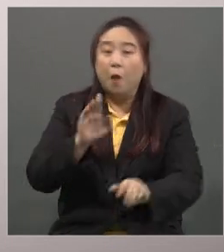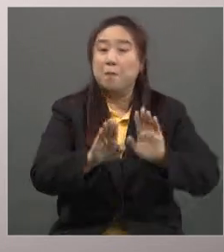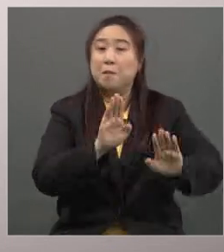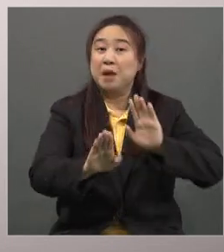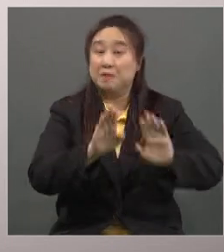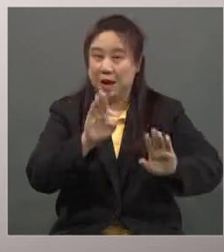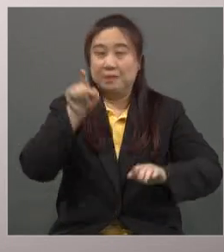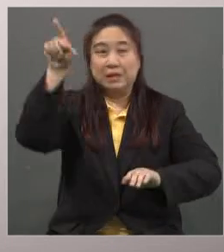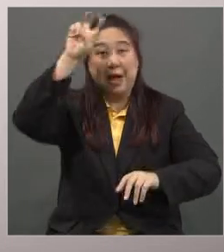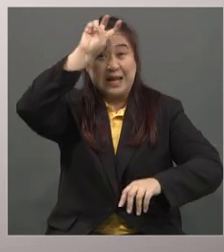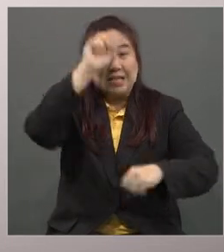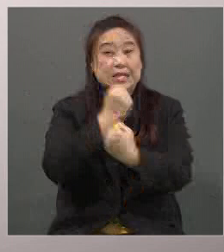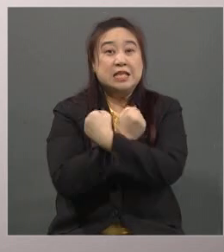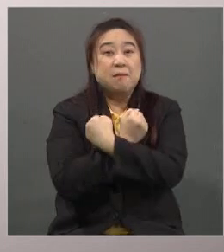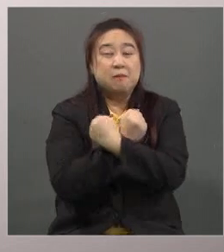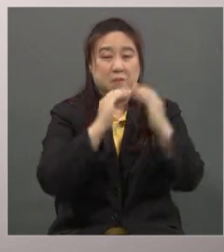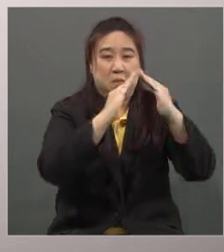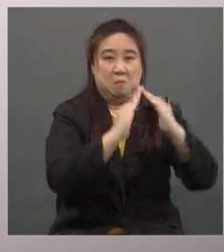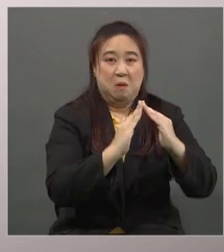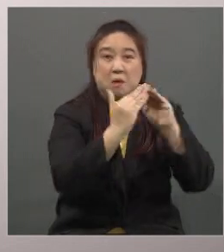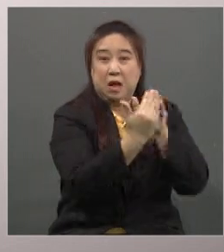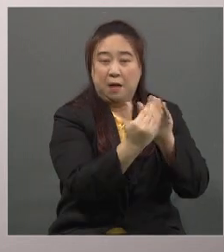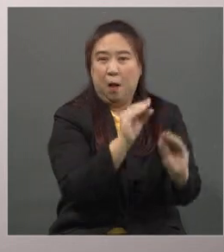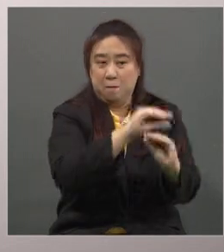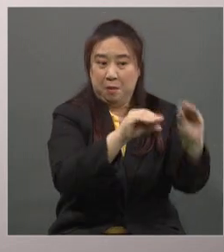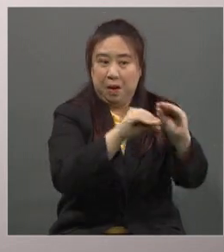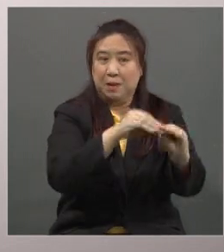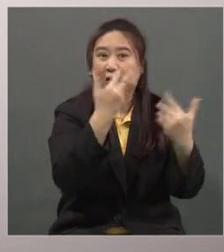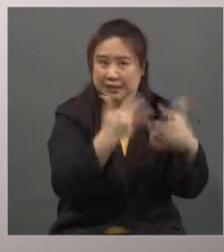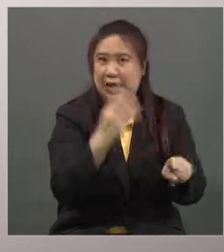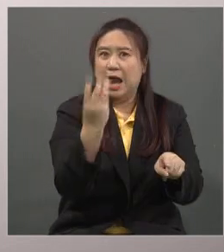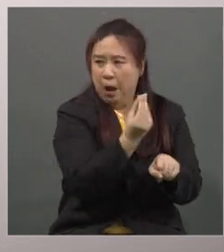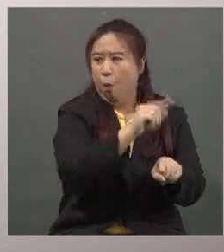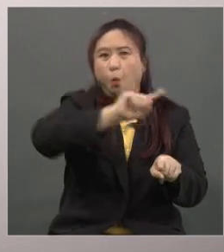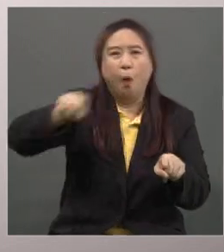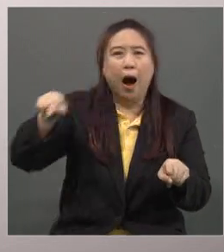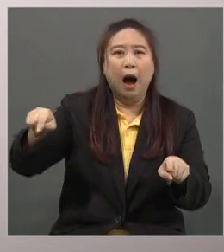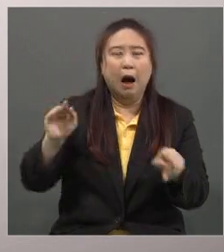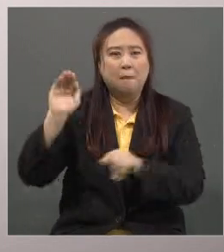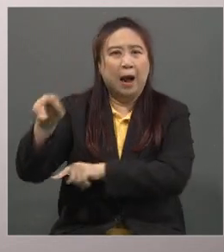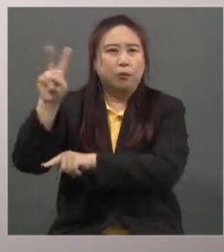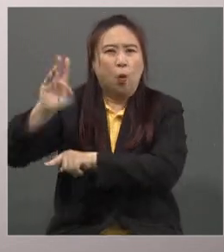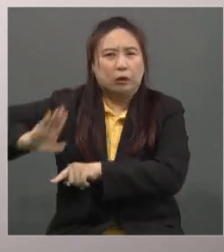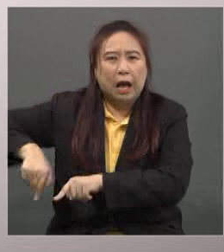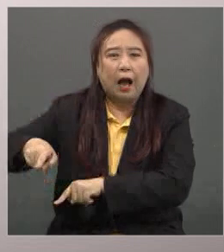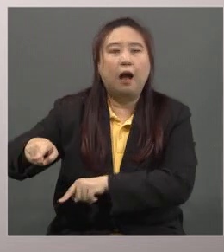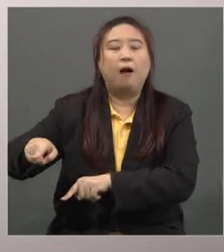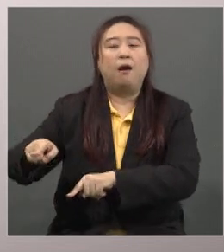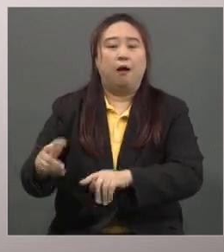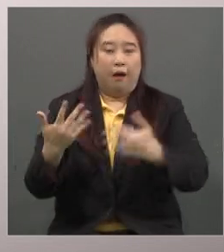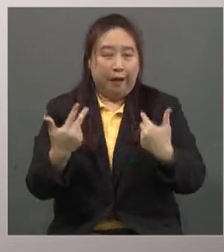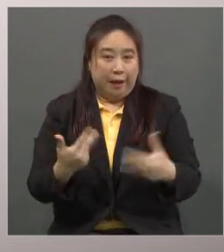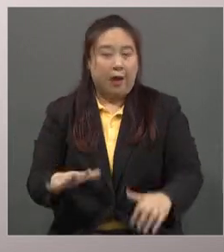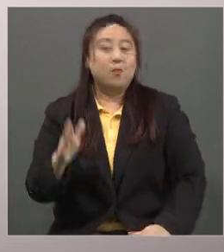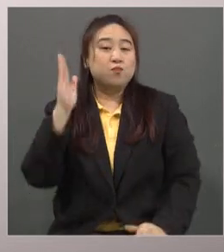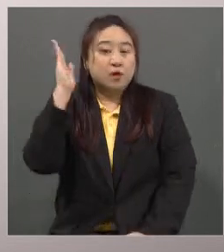ดที่อียิปต์เนี่ยยังสร้างเสร็จเร็วกว่าถนนพระราม2เป็น2เท่านะครับล่าสุดนะทางคุณสนธิยาก็ได้มีการเดินทางไปยื่น